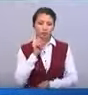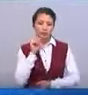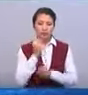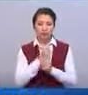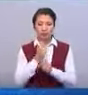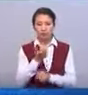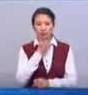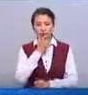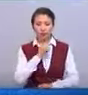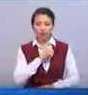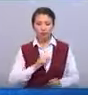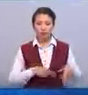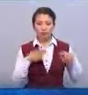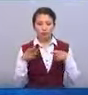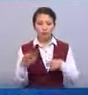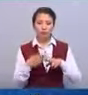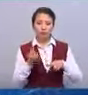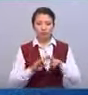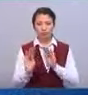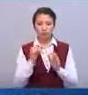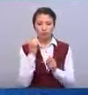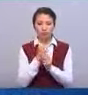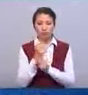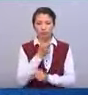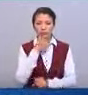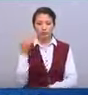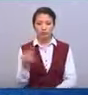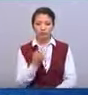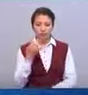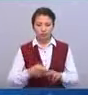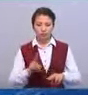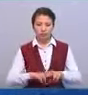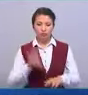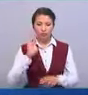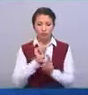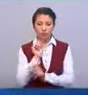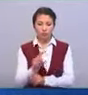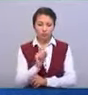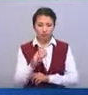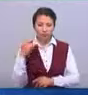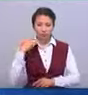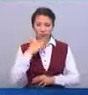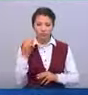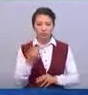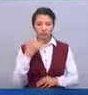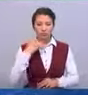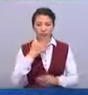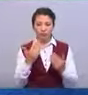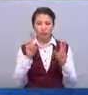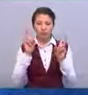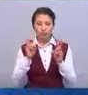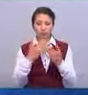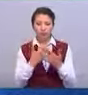келді. Тәжірибесі толысқан жастың еңбектері көздің жауын алады. Айтуынша, тапсырыс беріп құмартатындар көп, себебі оның жұмыстары белгілі бір тақырыпқа